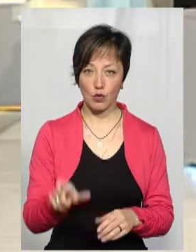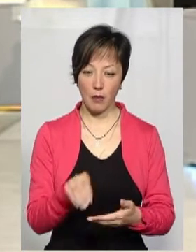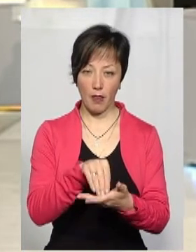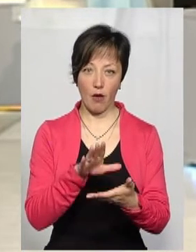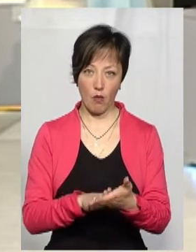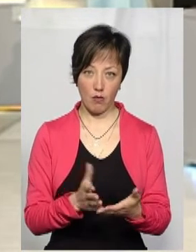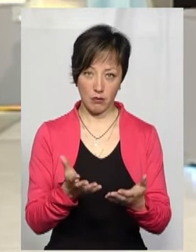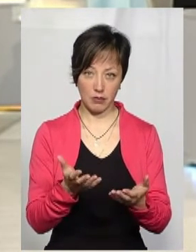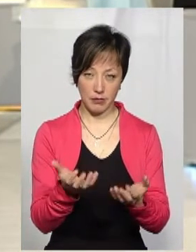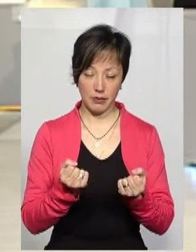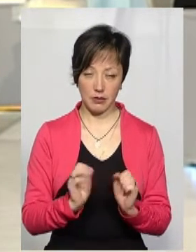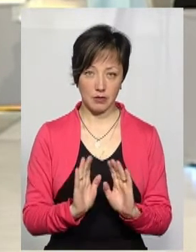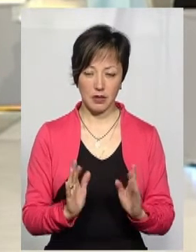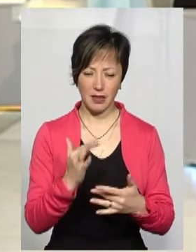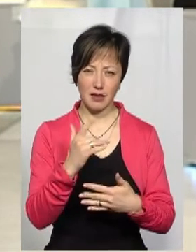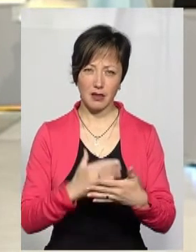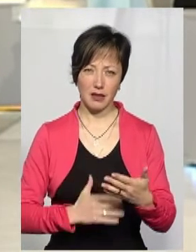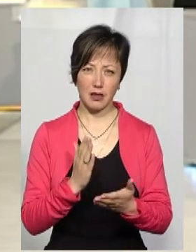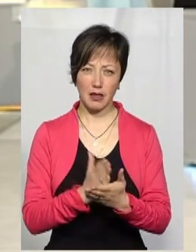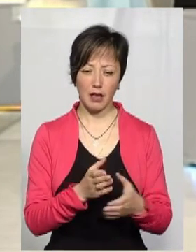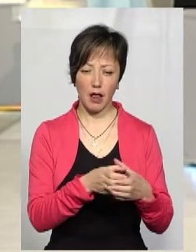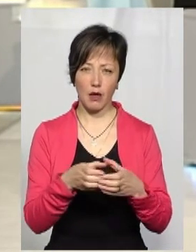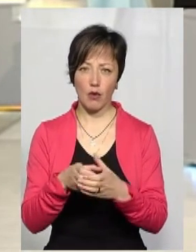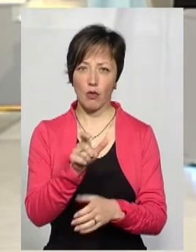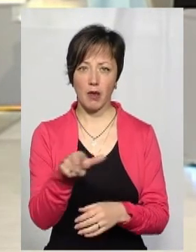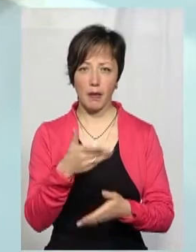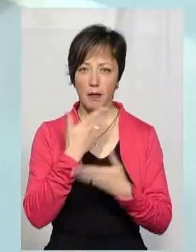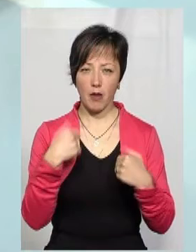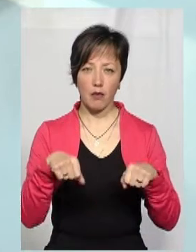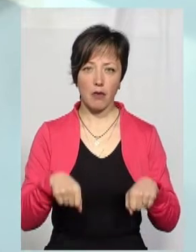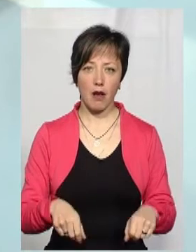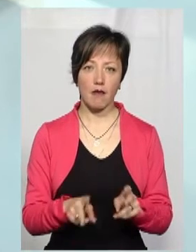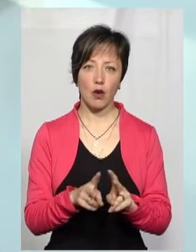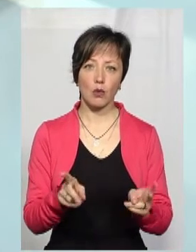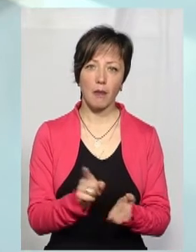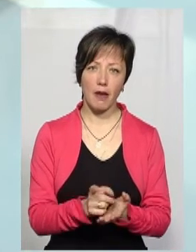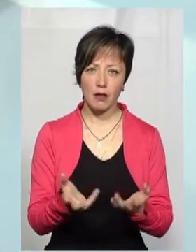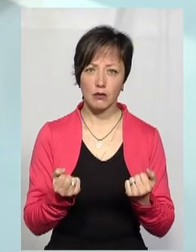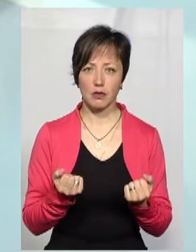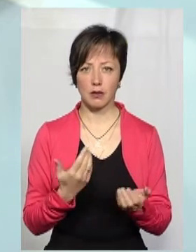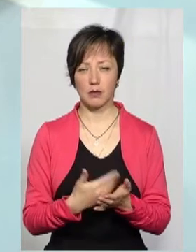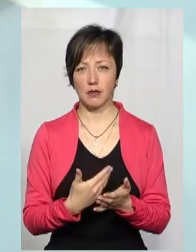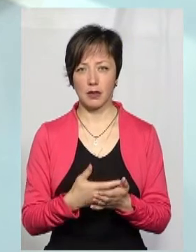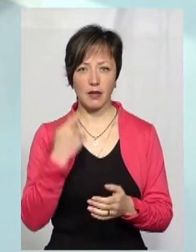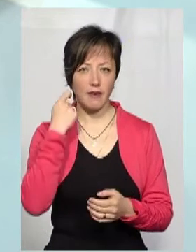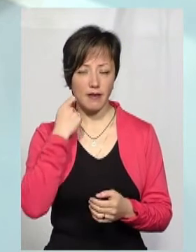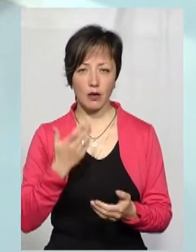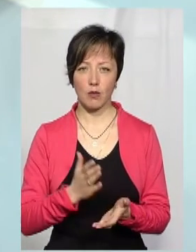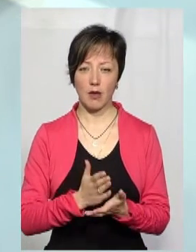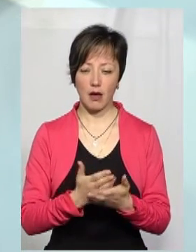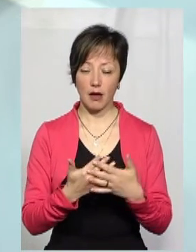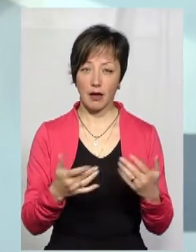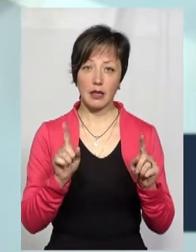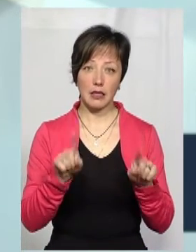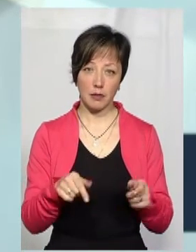бути на обліку. Ну, там ще є ряд там певних категорій громадян, які не мають права, там, хто вже пенсію отримує. Ну, є ряд.